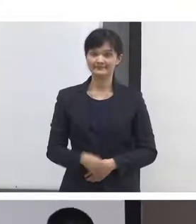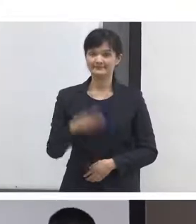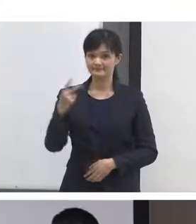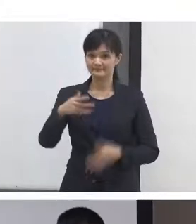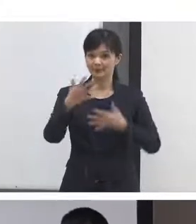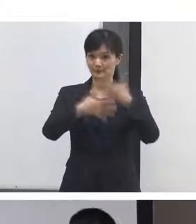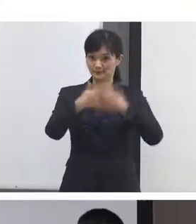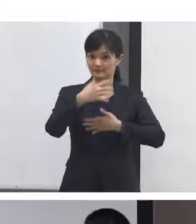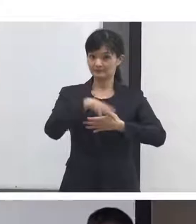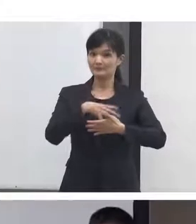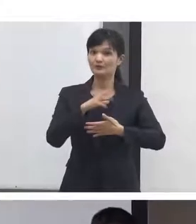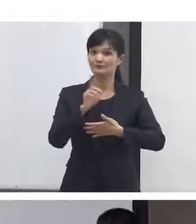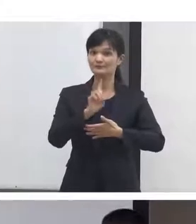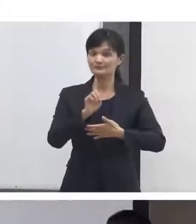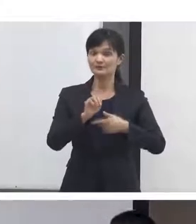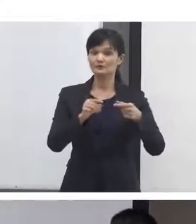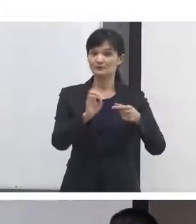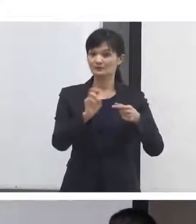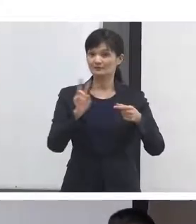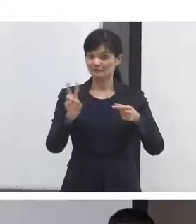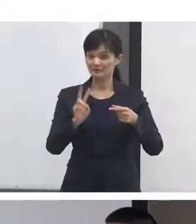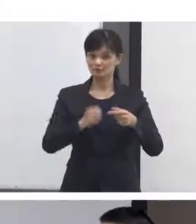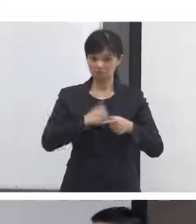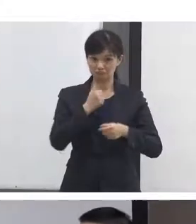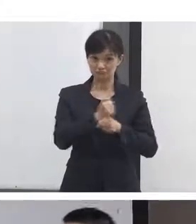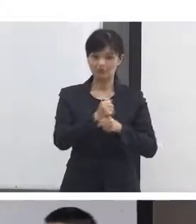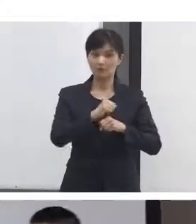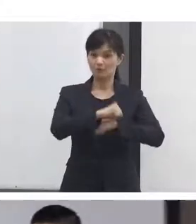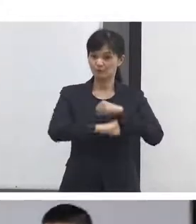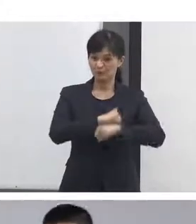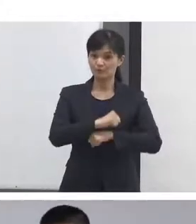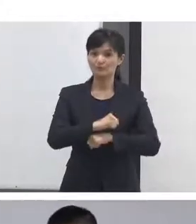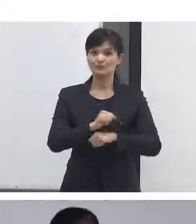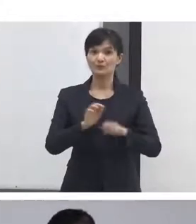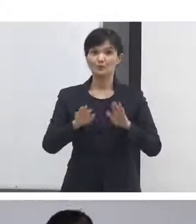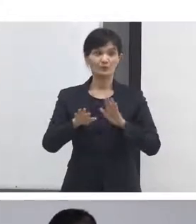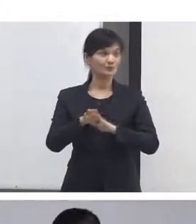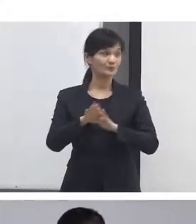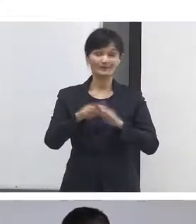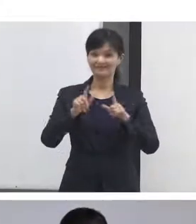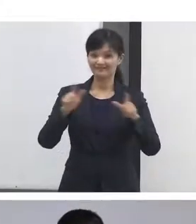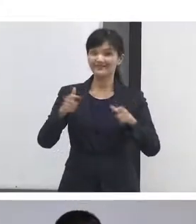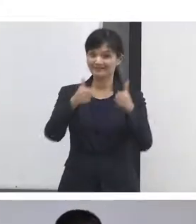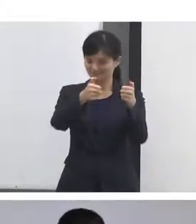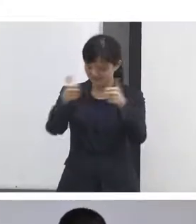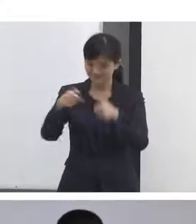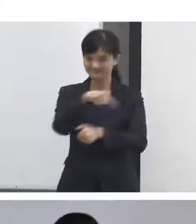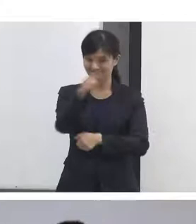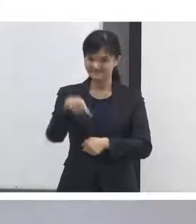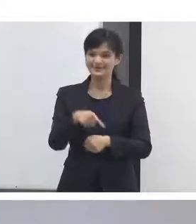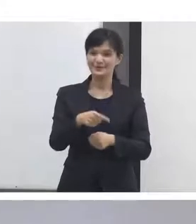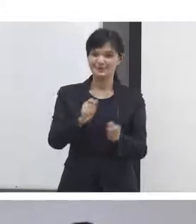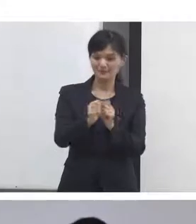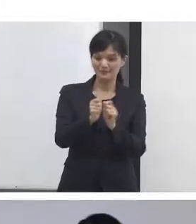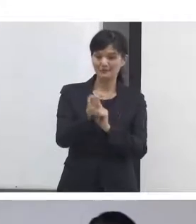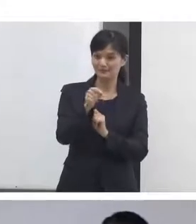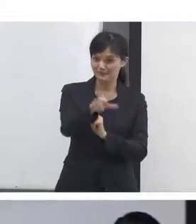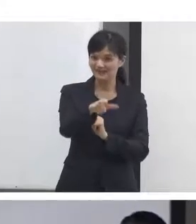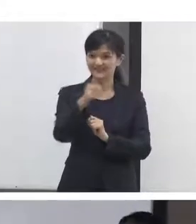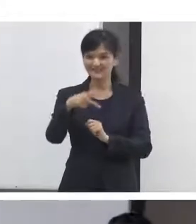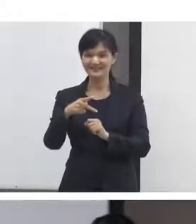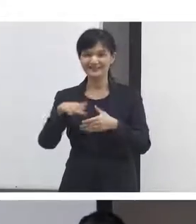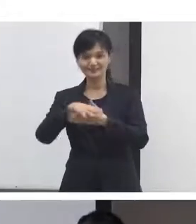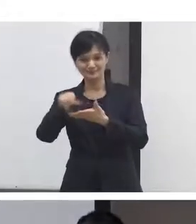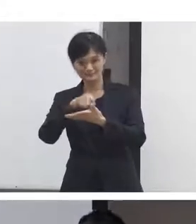片里面有另外一个是 G0V 的实体活动，那包括这次右边很大的，谢谢大家有买票或是有投稿来参与，谢谢大家。